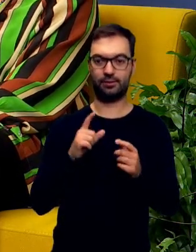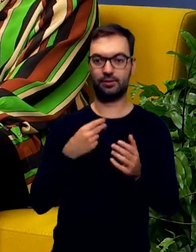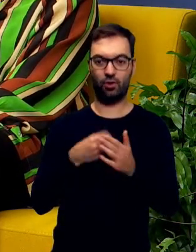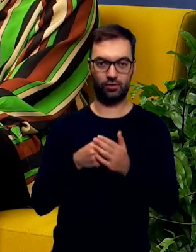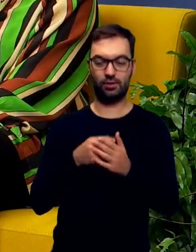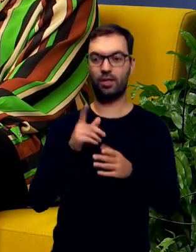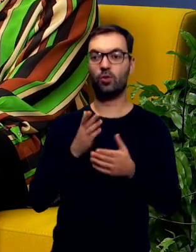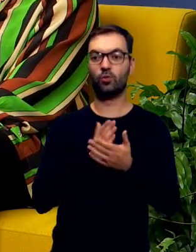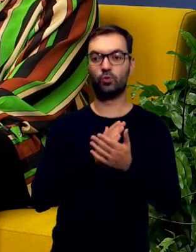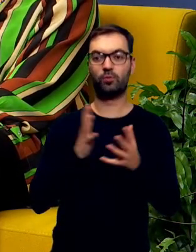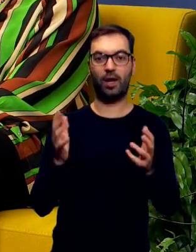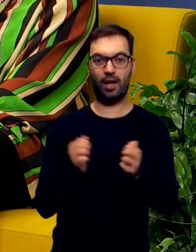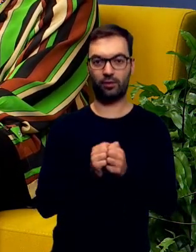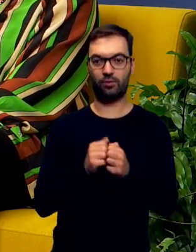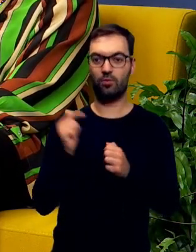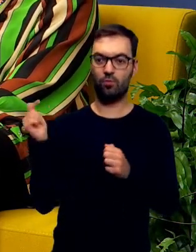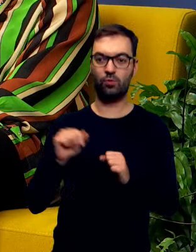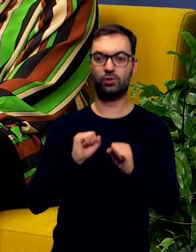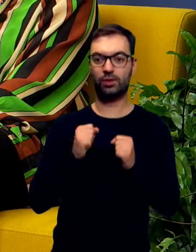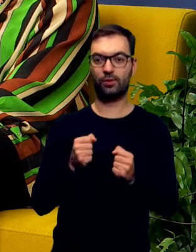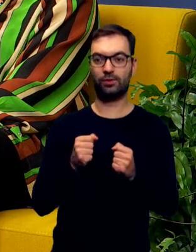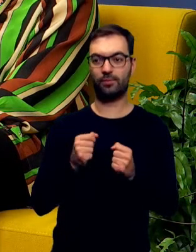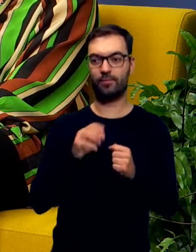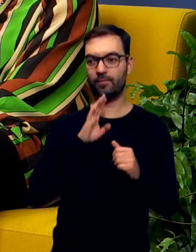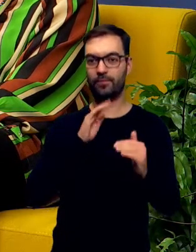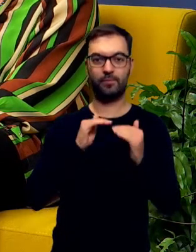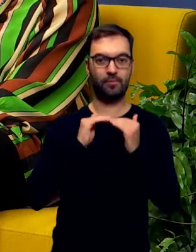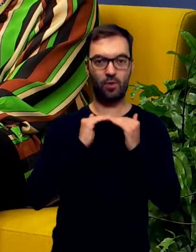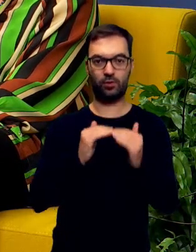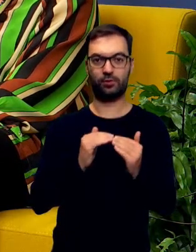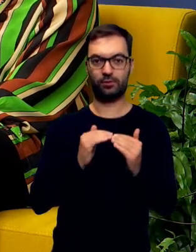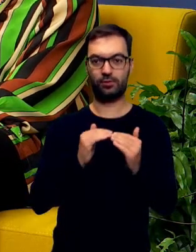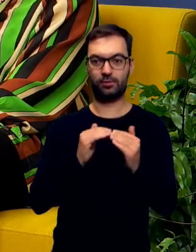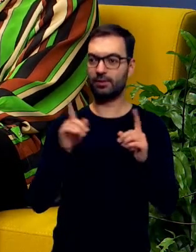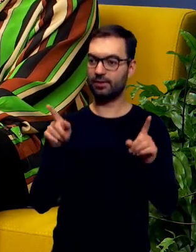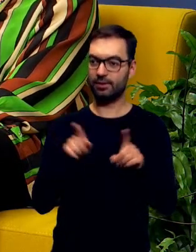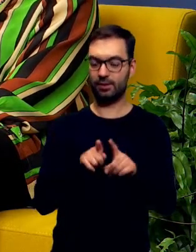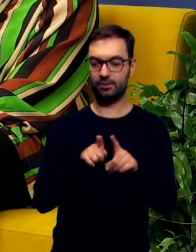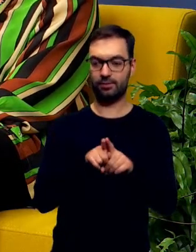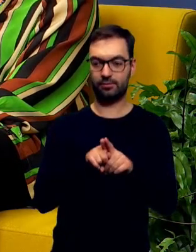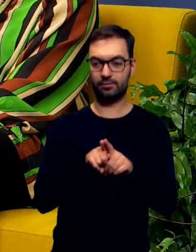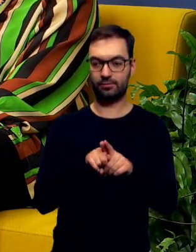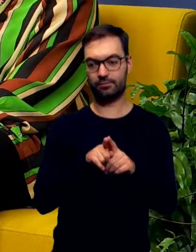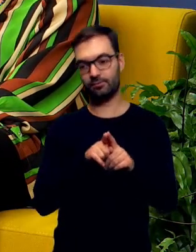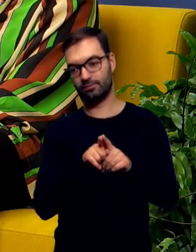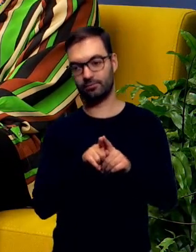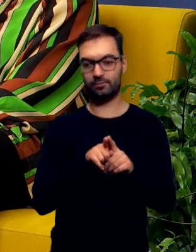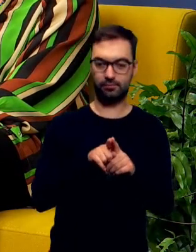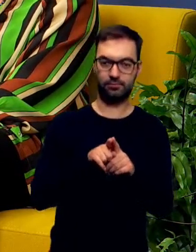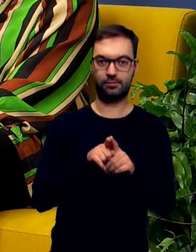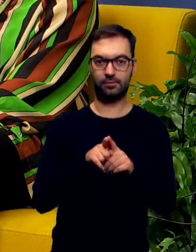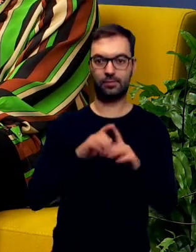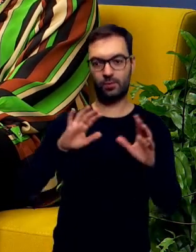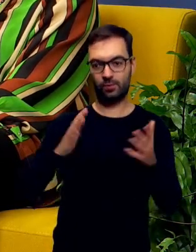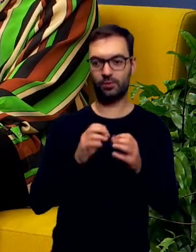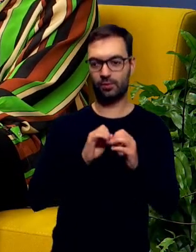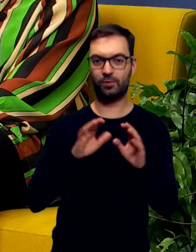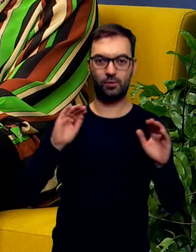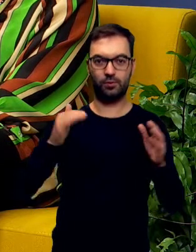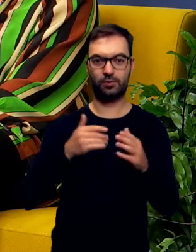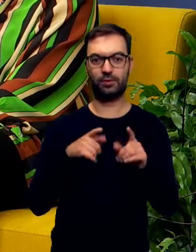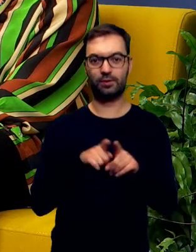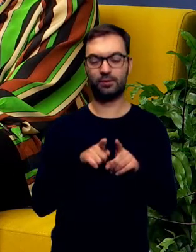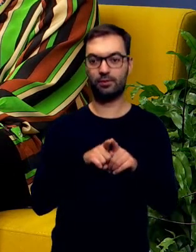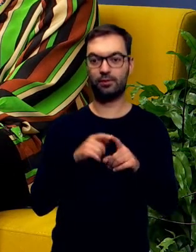Natomiast służba ratunkowa musi funkcjonować na tym samym poziomie, z taką samą, mniej więcej oczywiście upraszając,